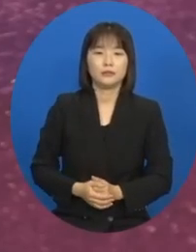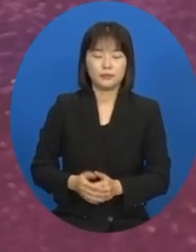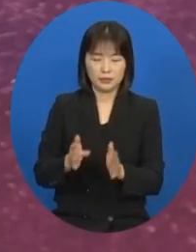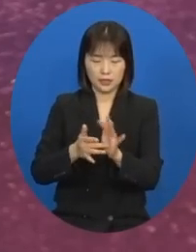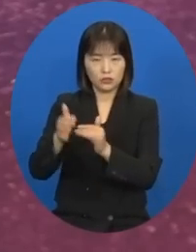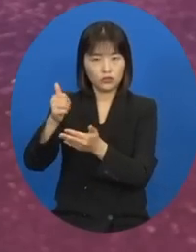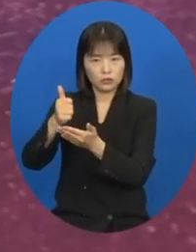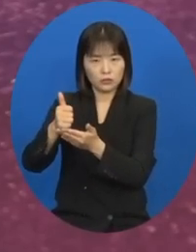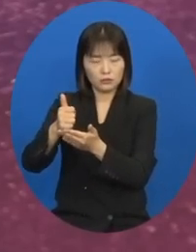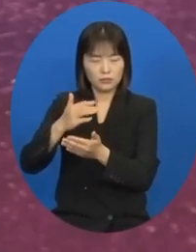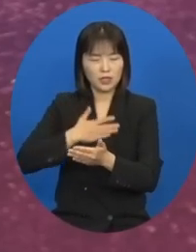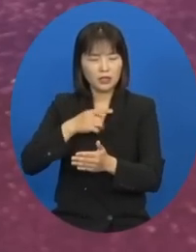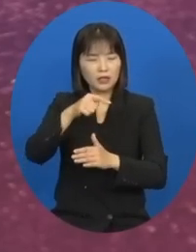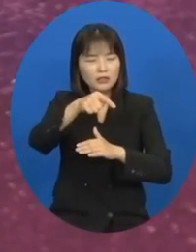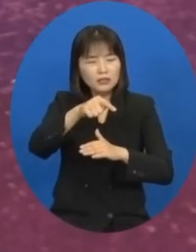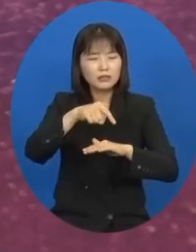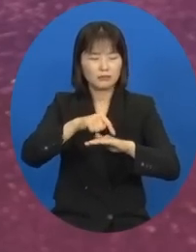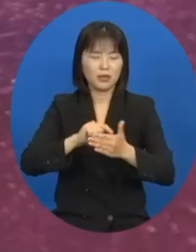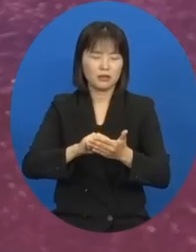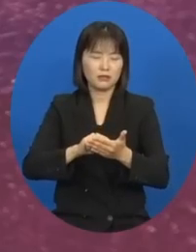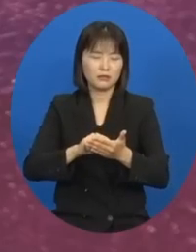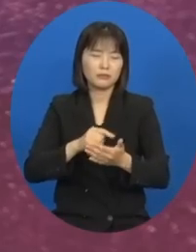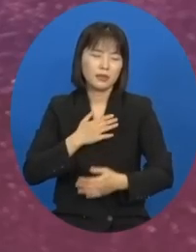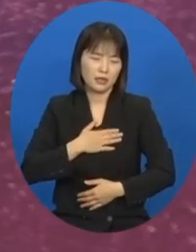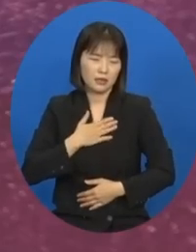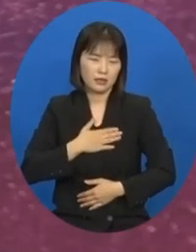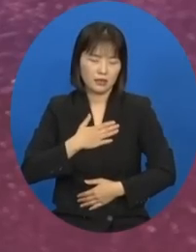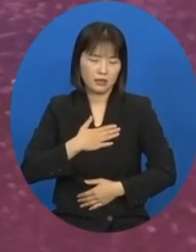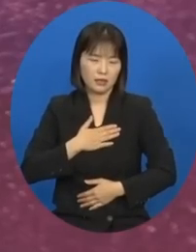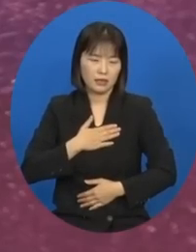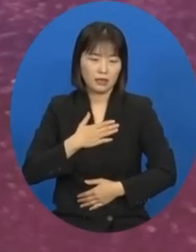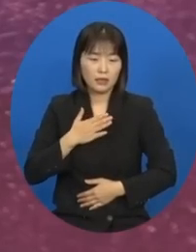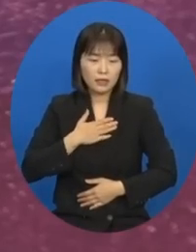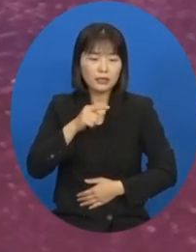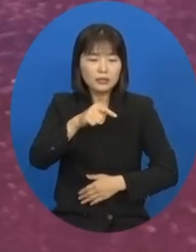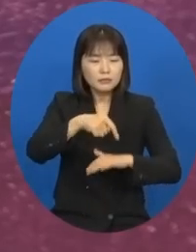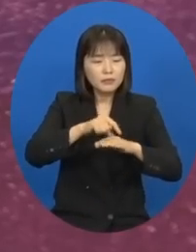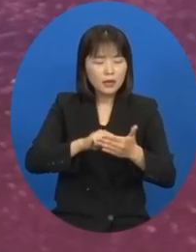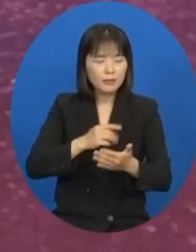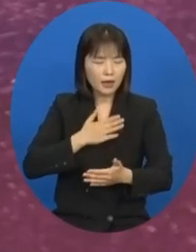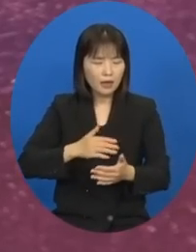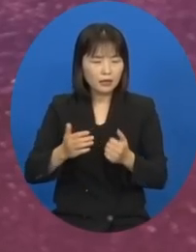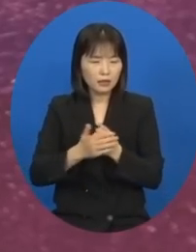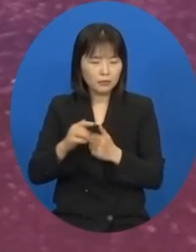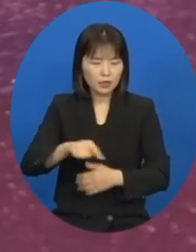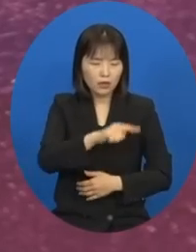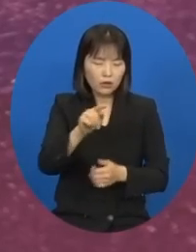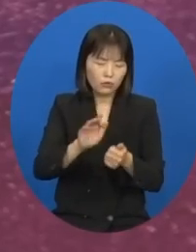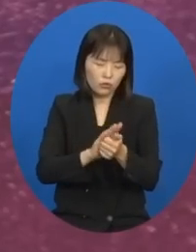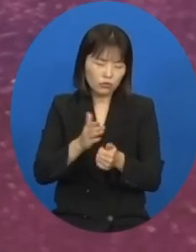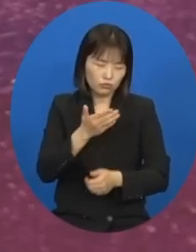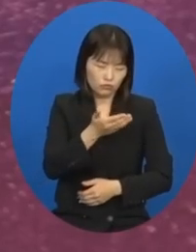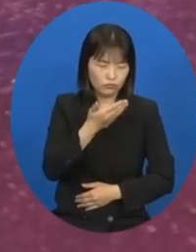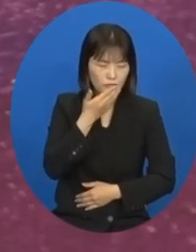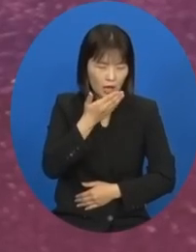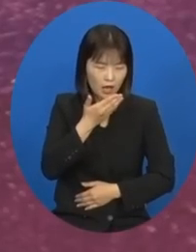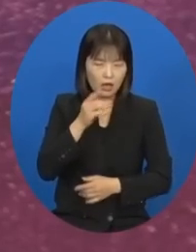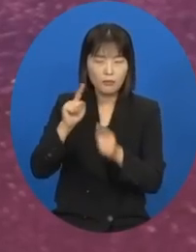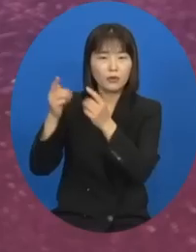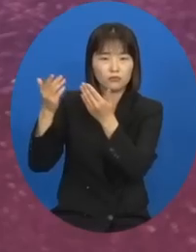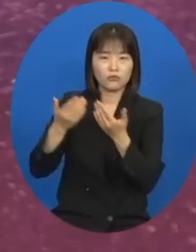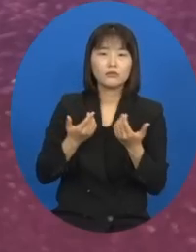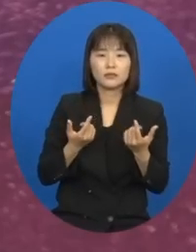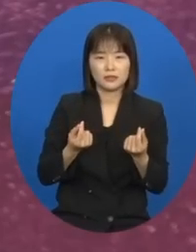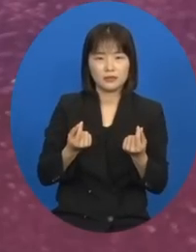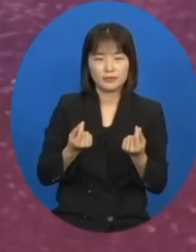나도 그 마음을 알아 내가 그 마음을 알기 때문에 너희를 위로할 수 있어 이렇게 말씀하시는 것 같습니다